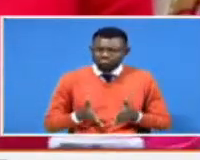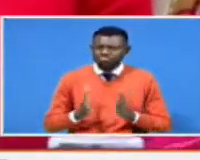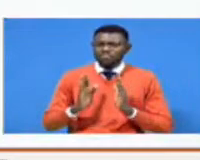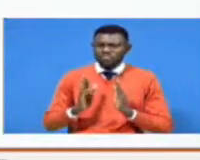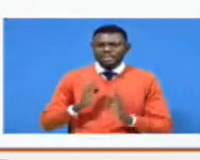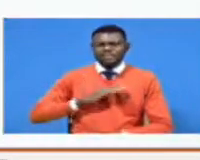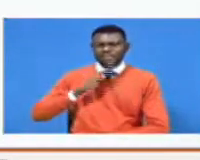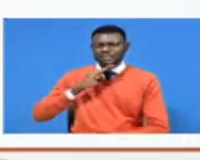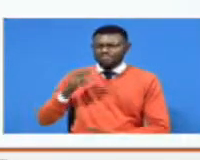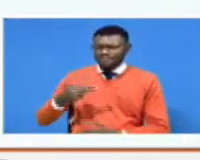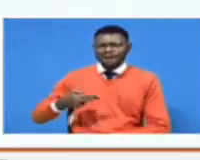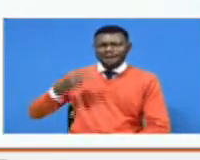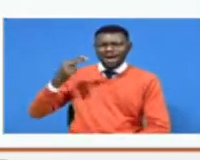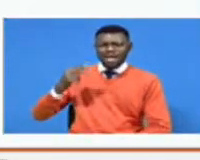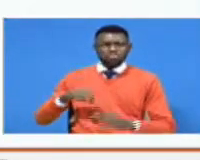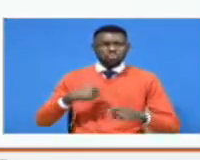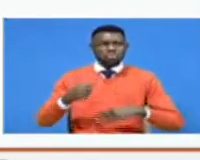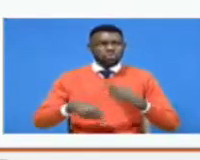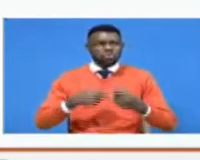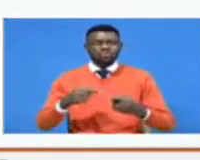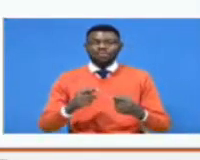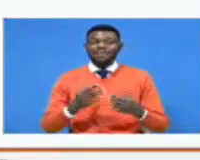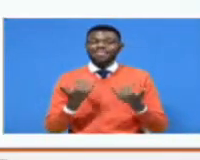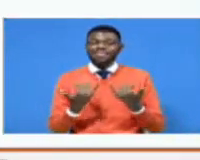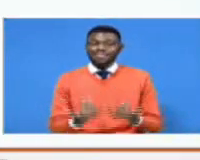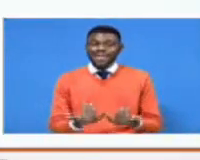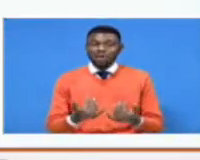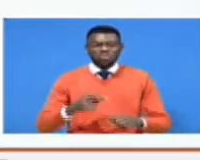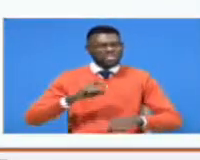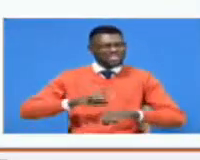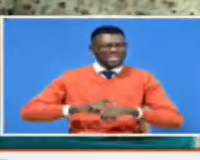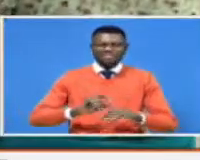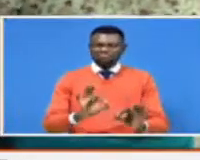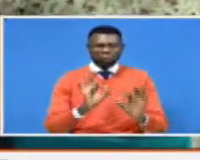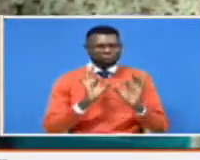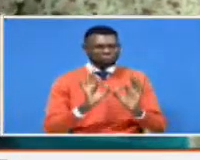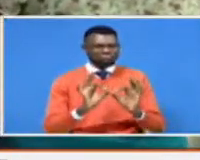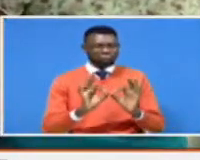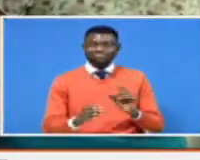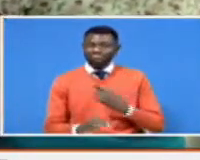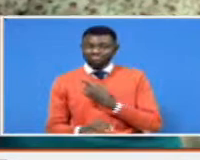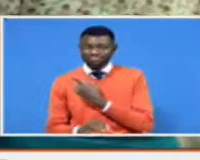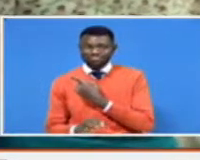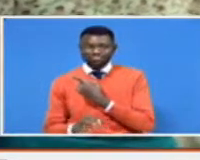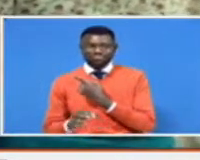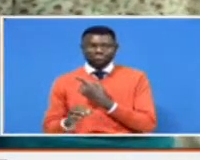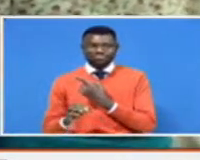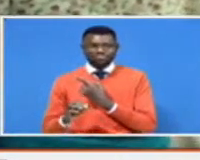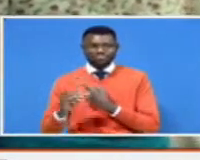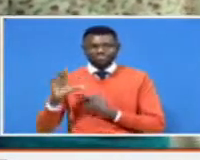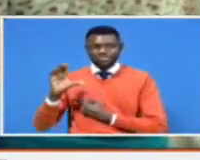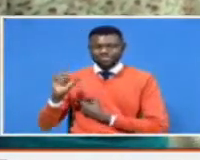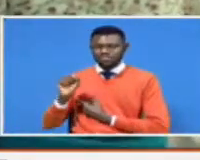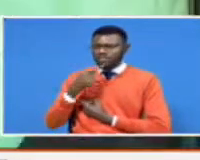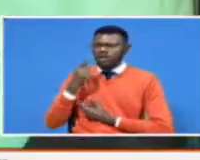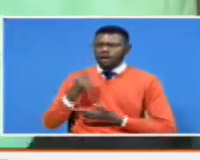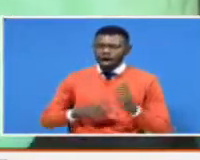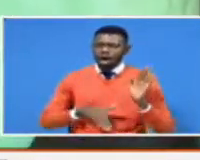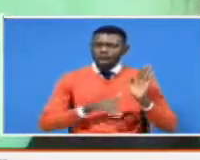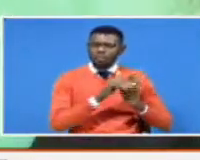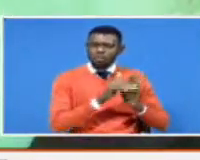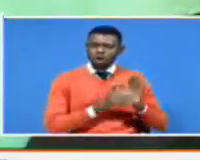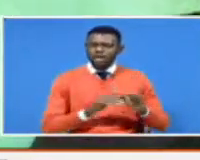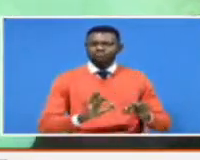high, as would not have come at a better time than this. Nakhumicha alitaja mpango huo kuwa afueni